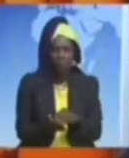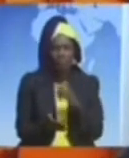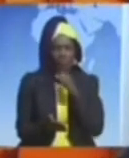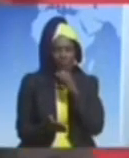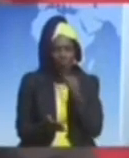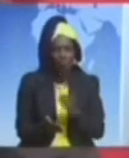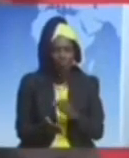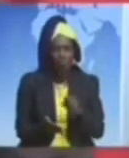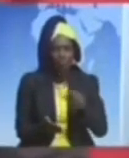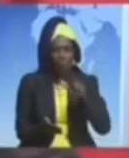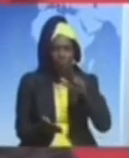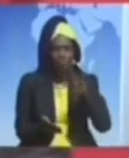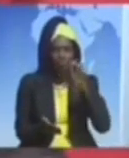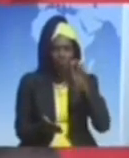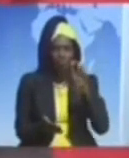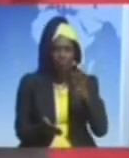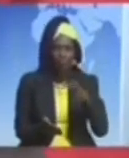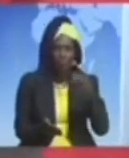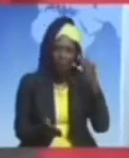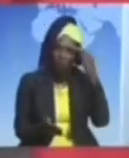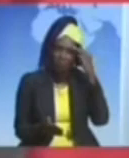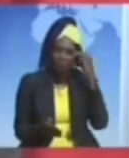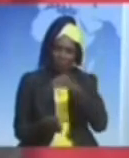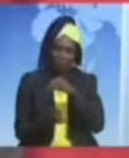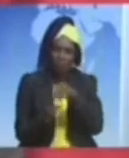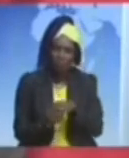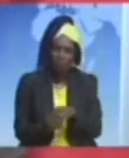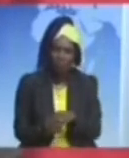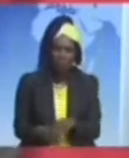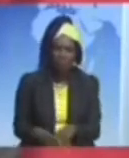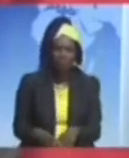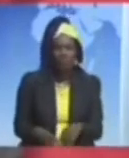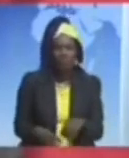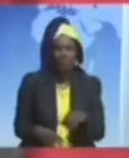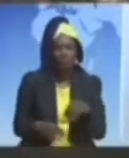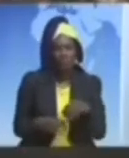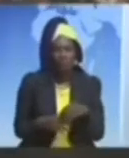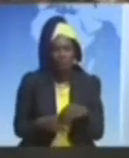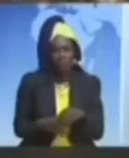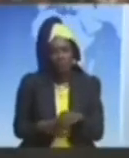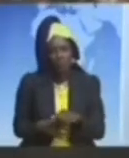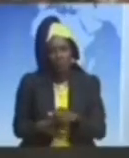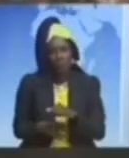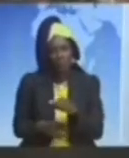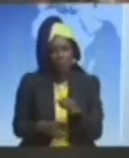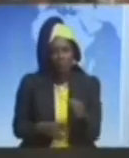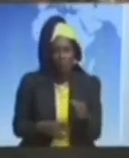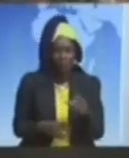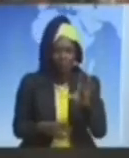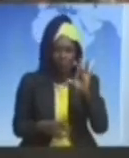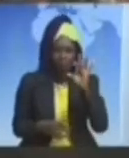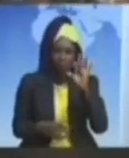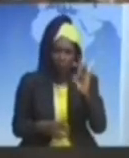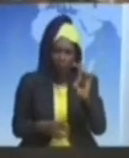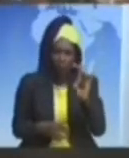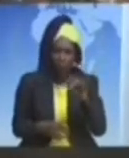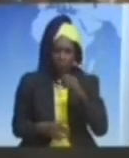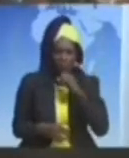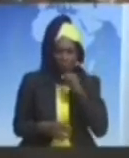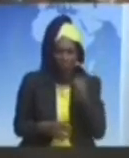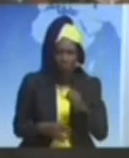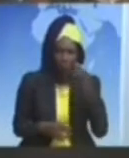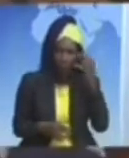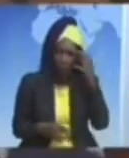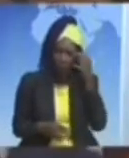Premier ministre actuel. 8 des gouvernements Daniel Ona Ondo ont été confirmés à la tête de leur ancien